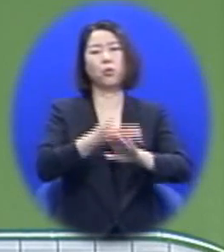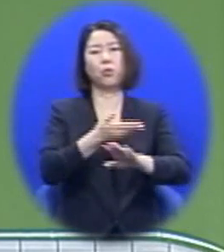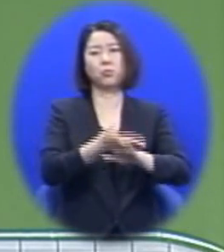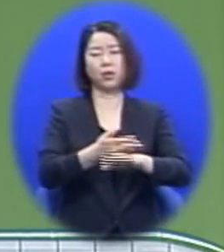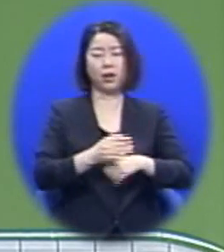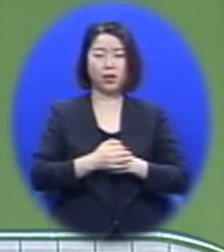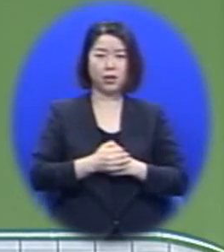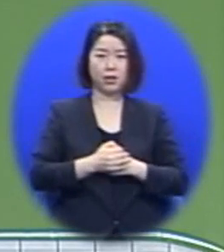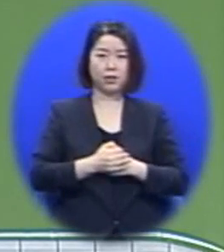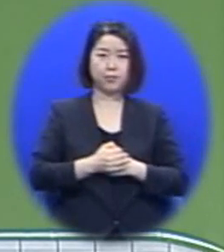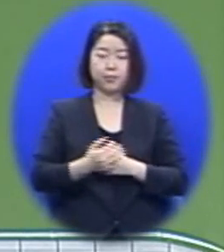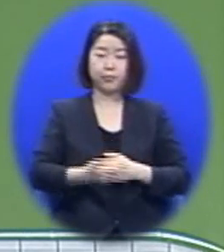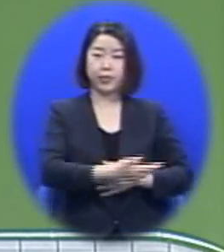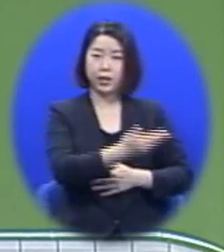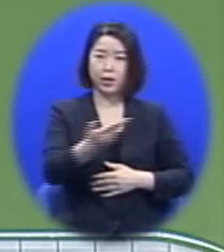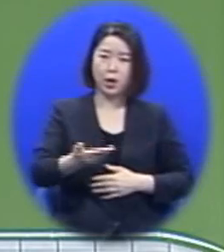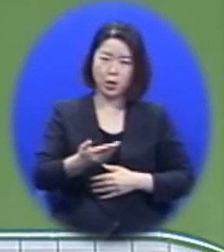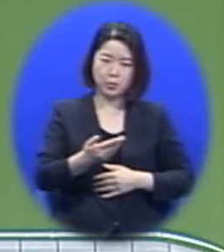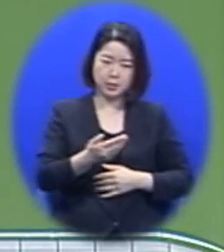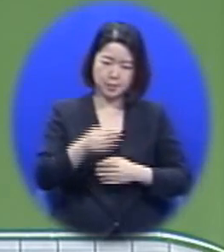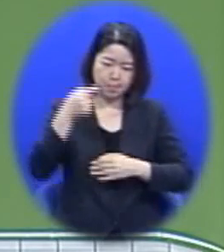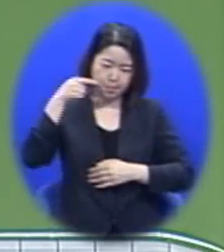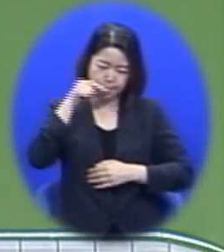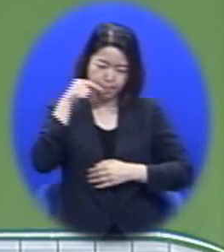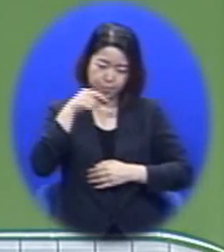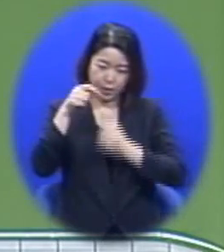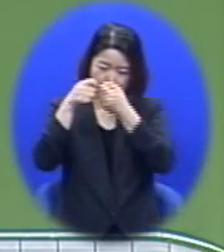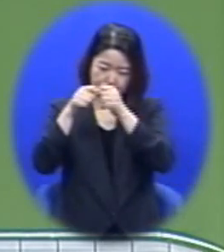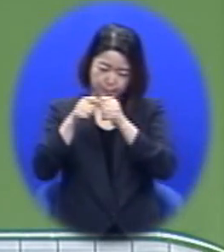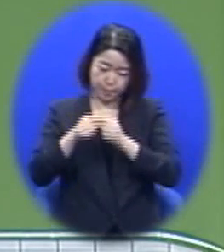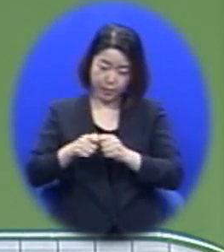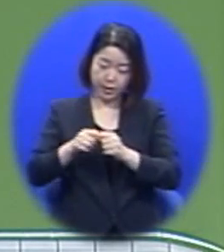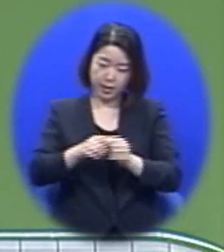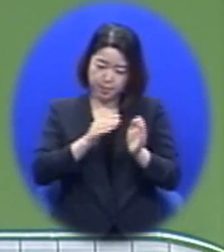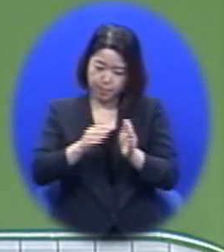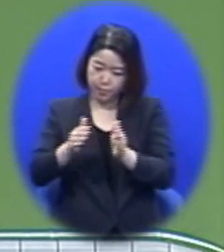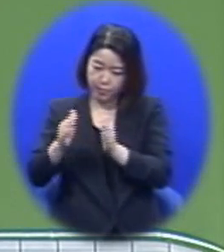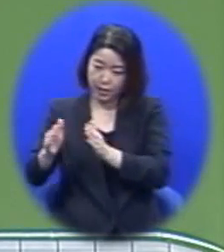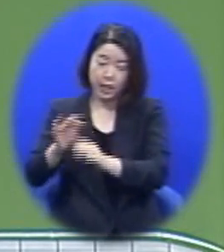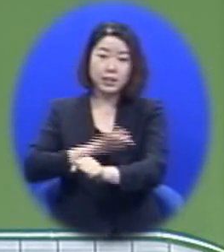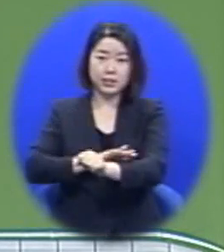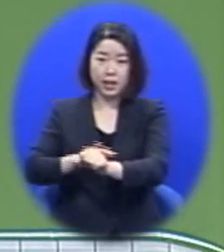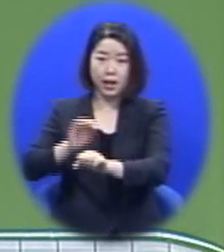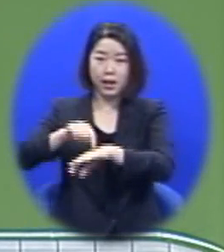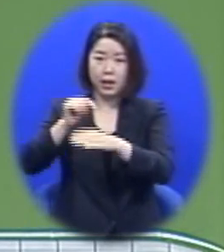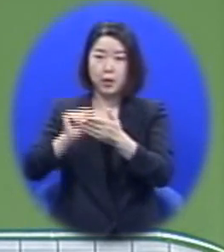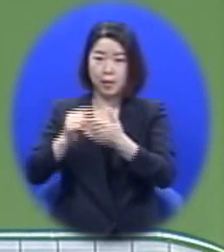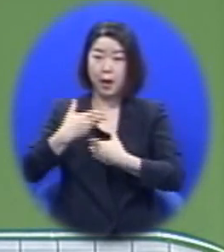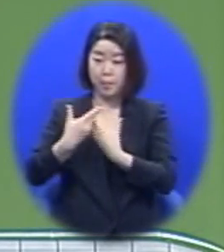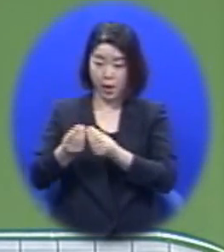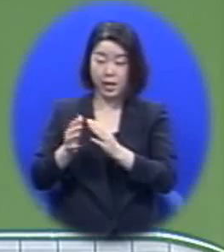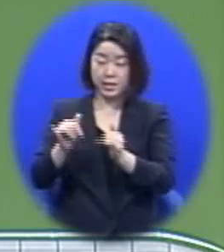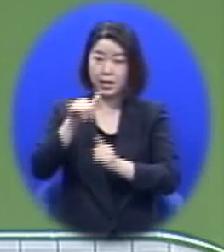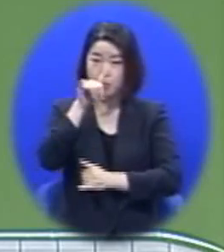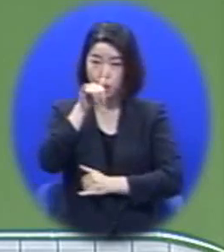여러분, 꼼꼼하게 정리정돈을 잘해야, 그래야 마음이 편안한 사람이 있고